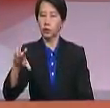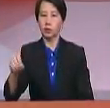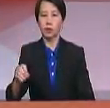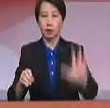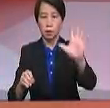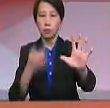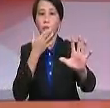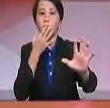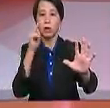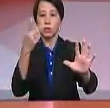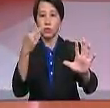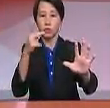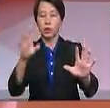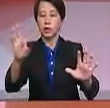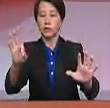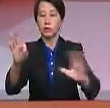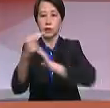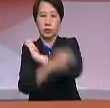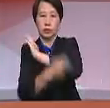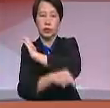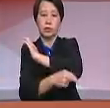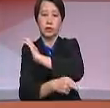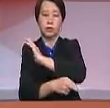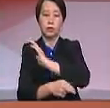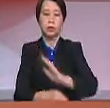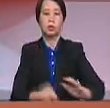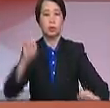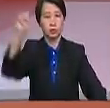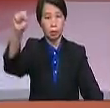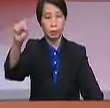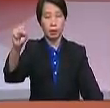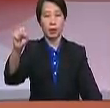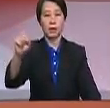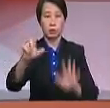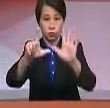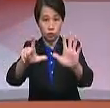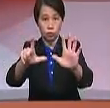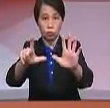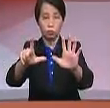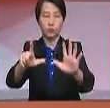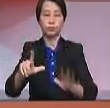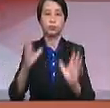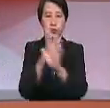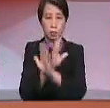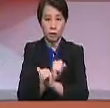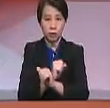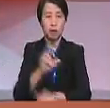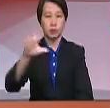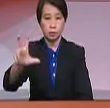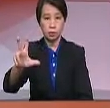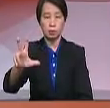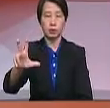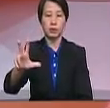zon kuning di 9 buah negeri termasuk Sabah 7 operasi, Sarawak 3